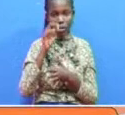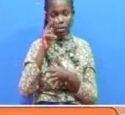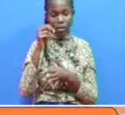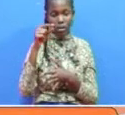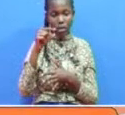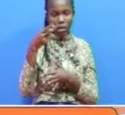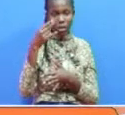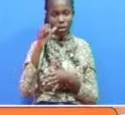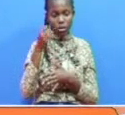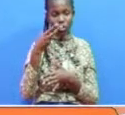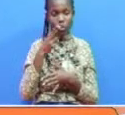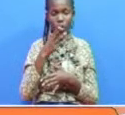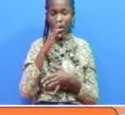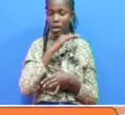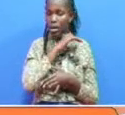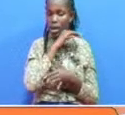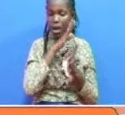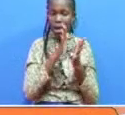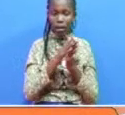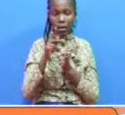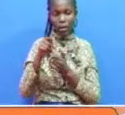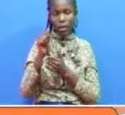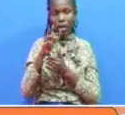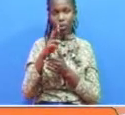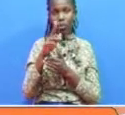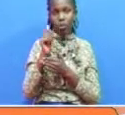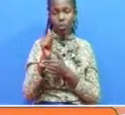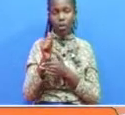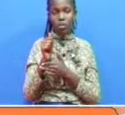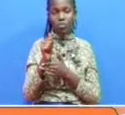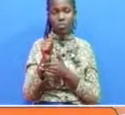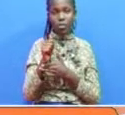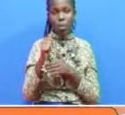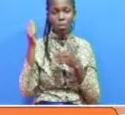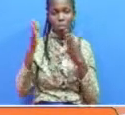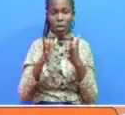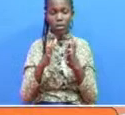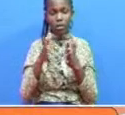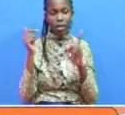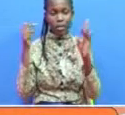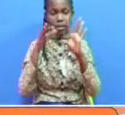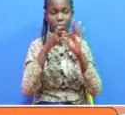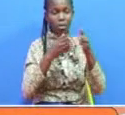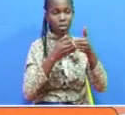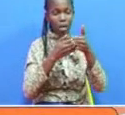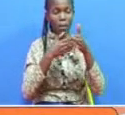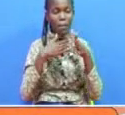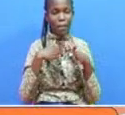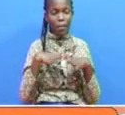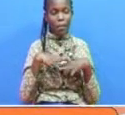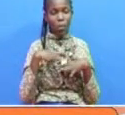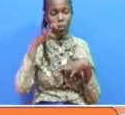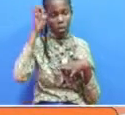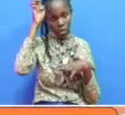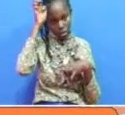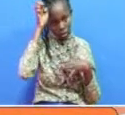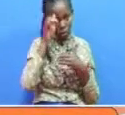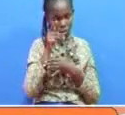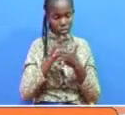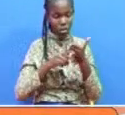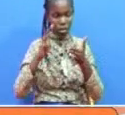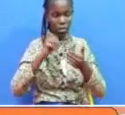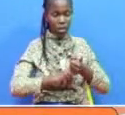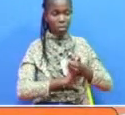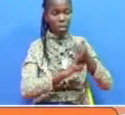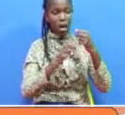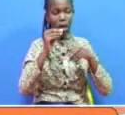tanio Suri Laudinga na munini wake Martha Karua ni matongo ya Atiti ma Azimio kumasensenga ekali makisio kukumakwata mba